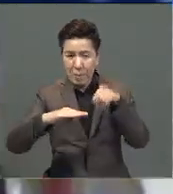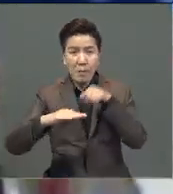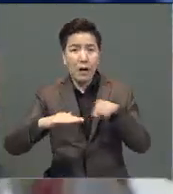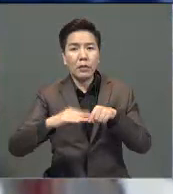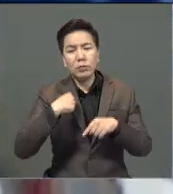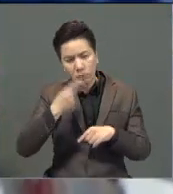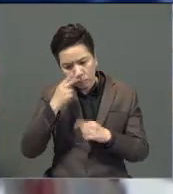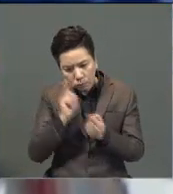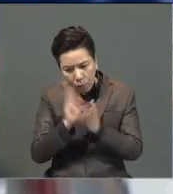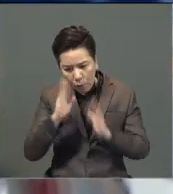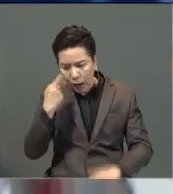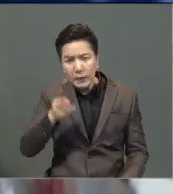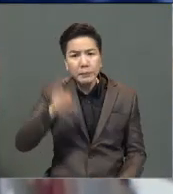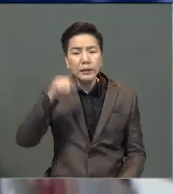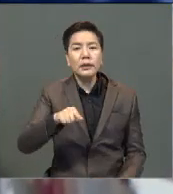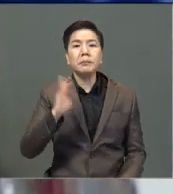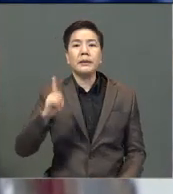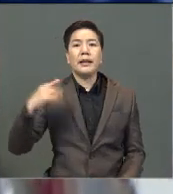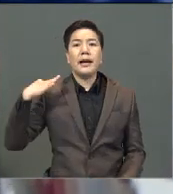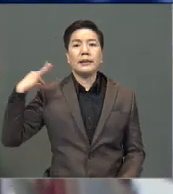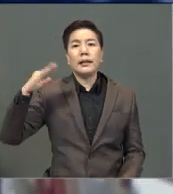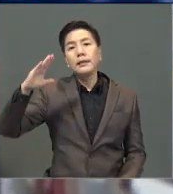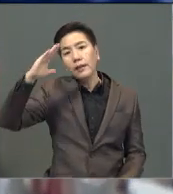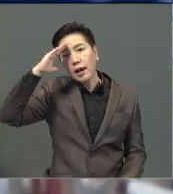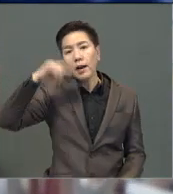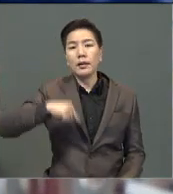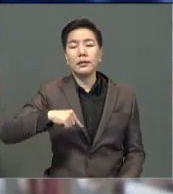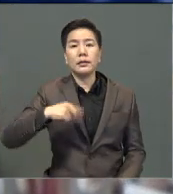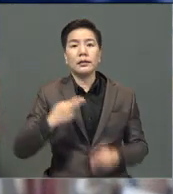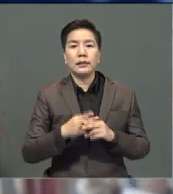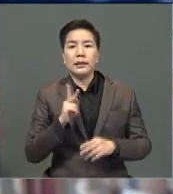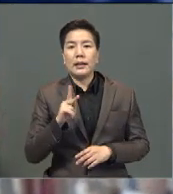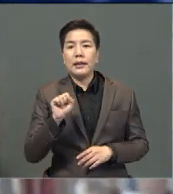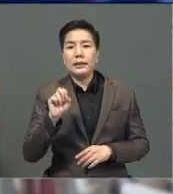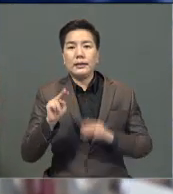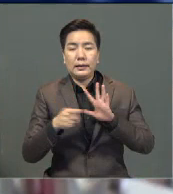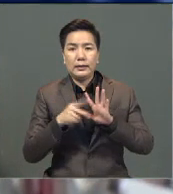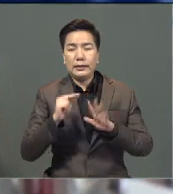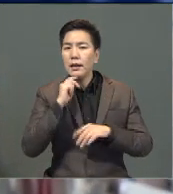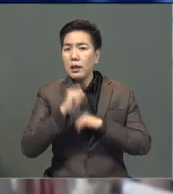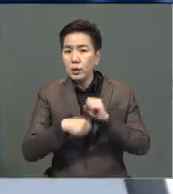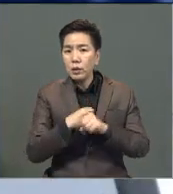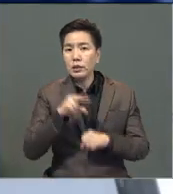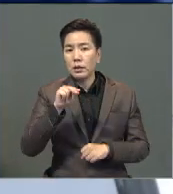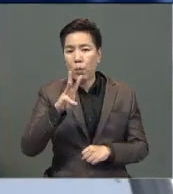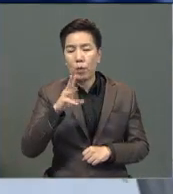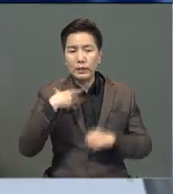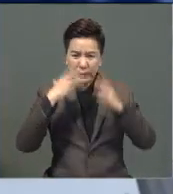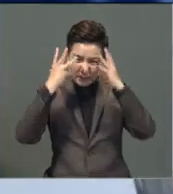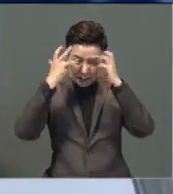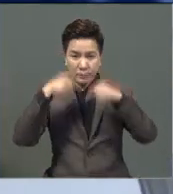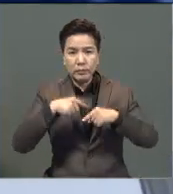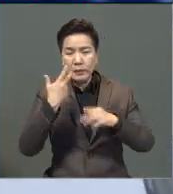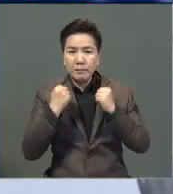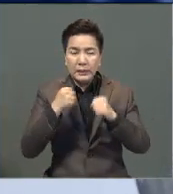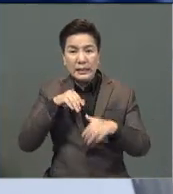อบแล้วก็พบว่าผู้ก่อเหตุคืออาสาสมัครทหารพลานกสานนุชละอายุ36ปีหลังจากก่อเห